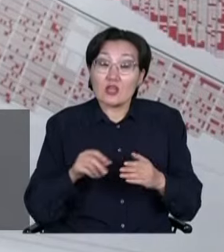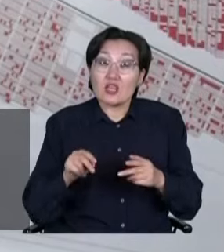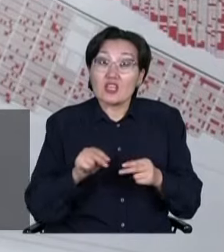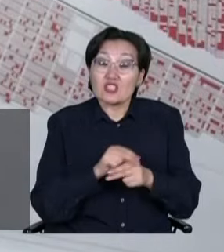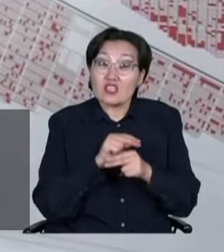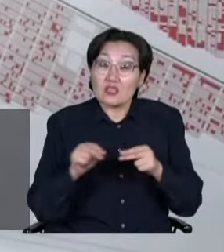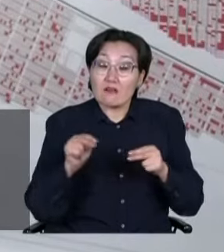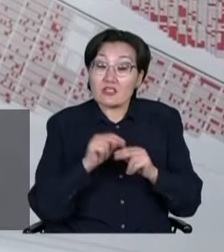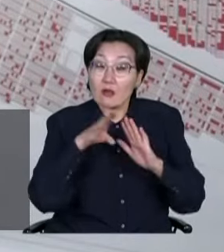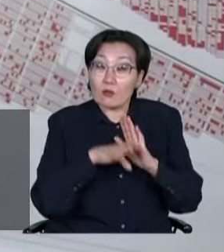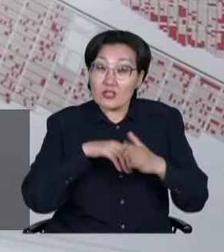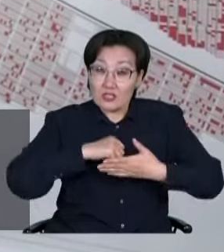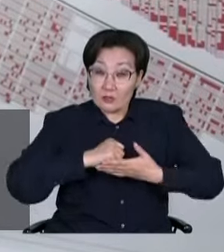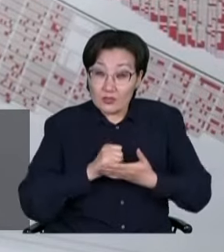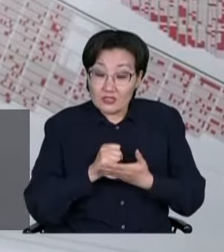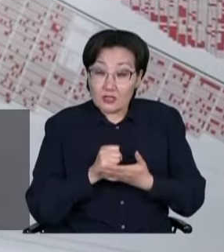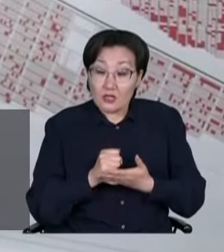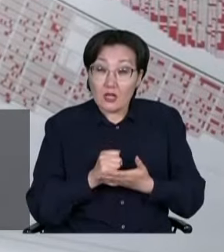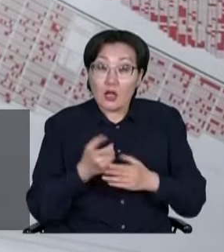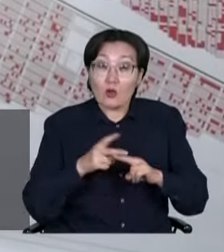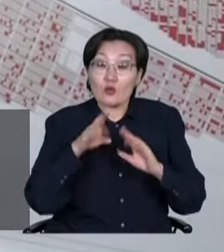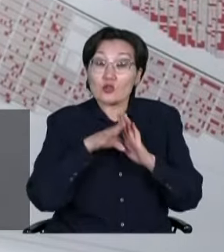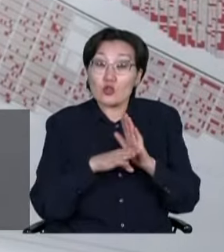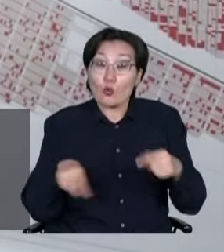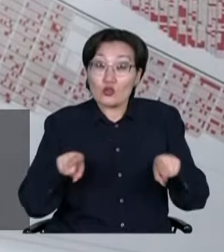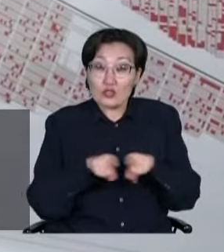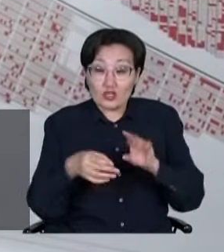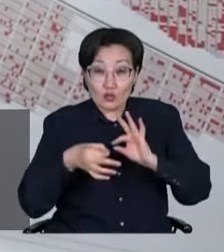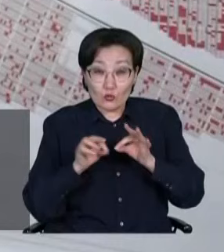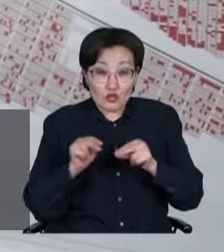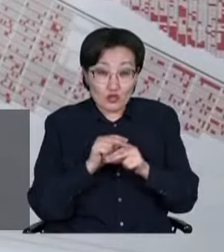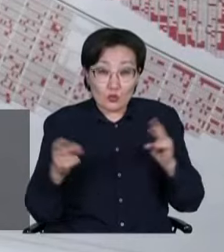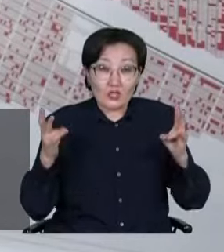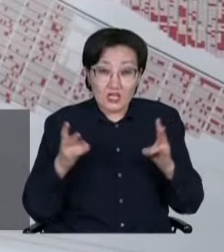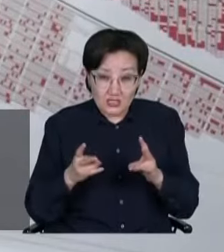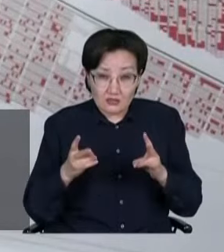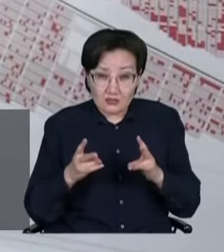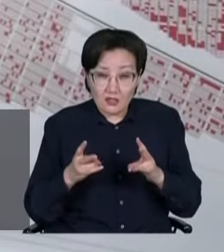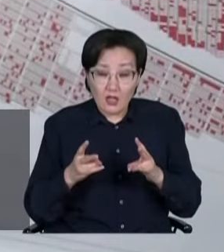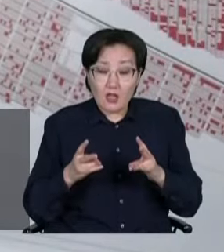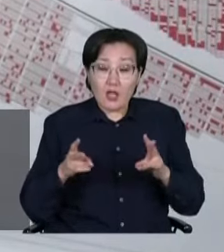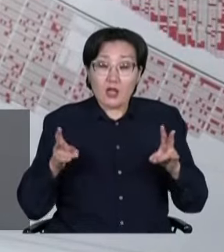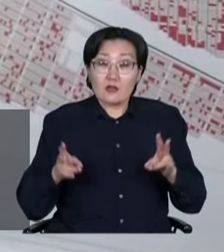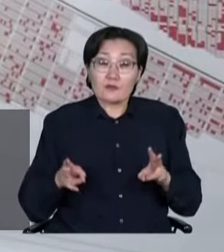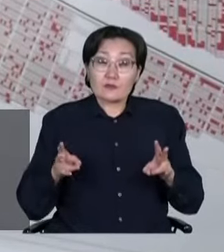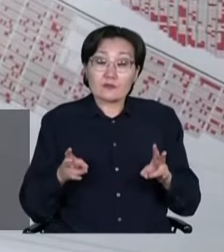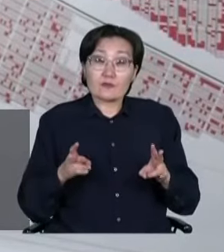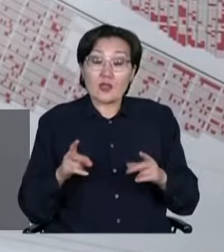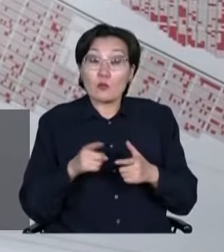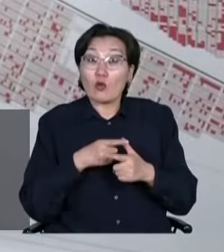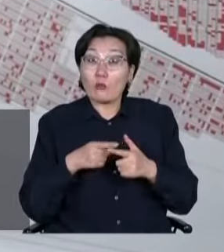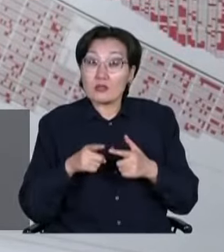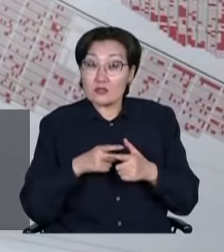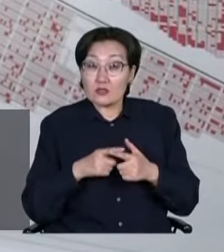мәслихаттың шешімімен. Бұл реновация бағдарламасы осындай міне күрделі жөндеуді қажет ететін, болмаса